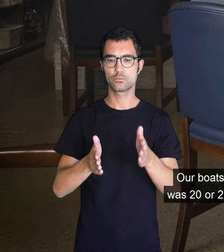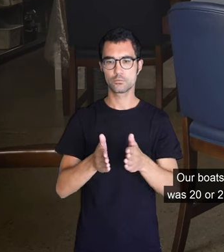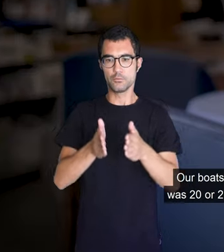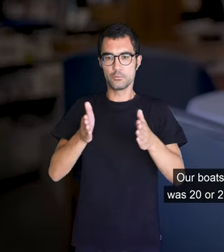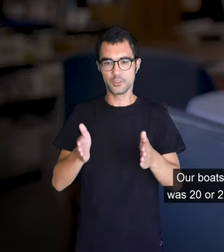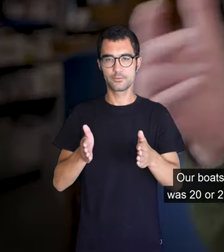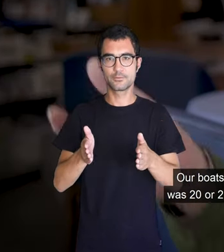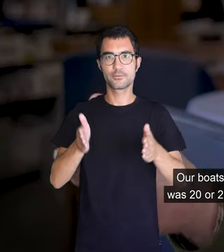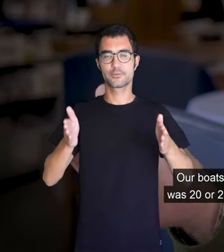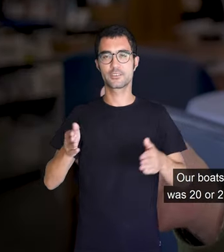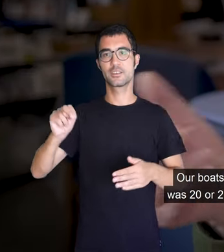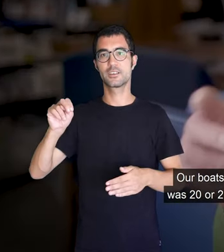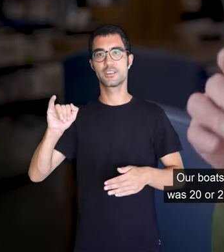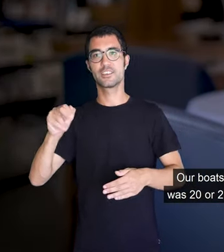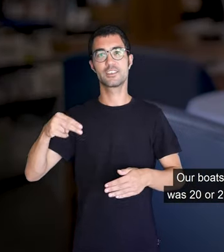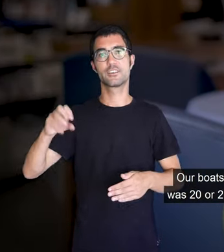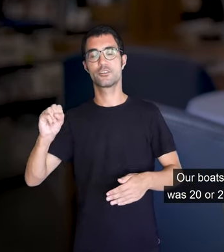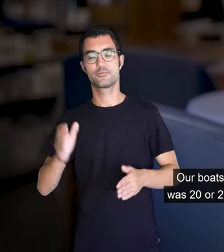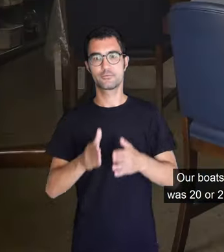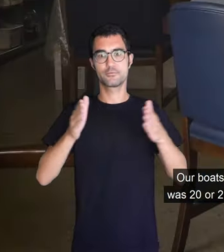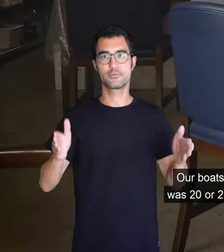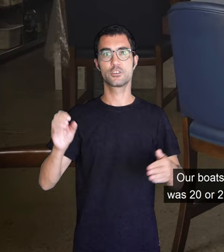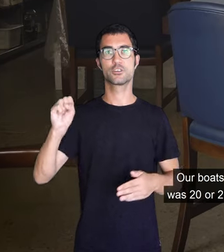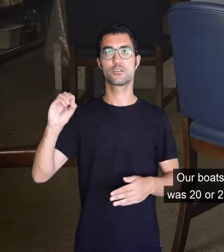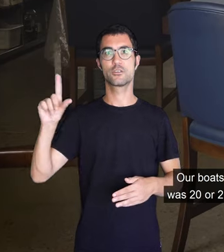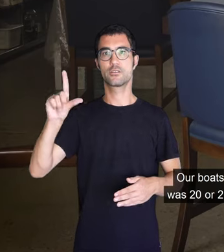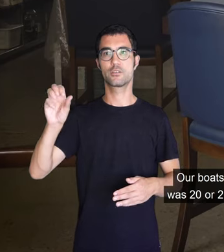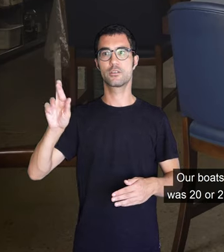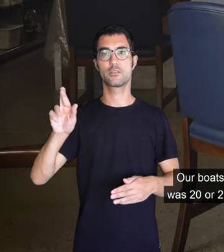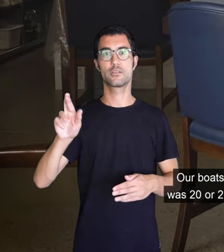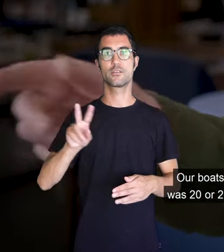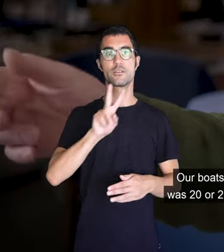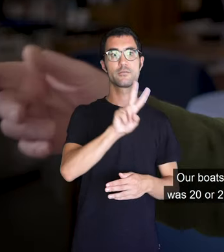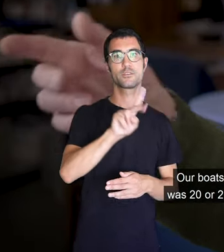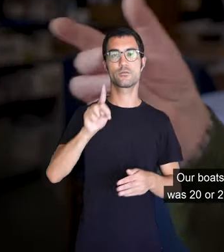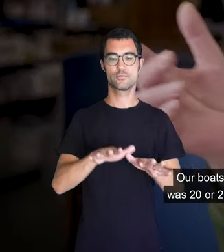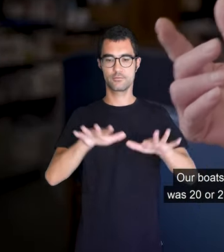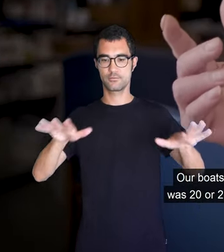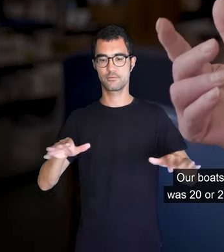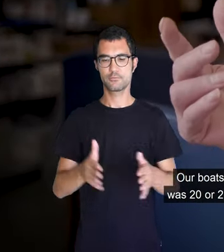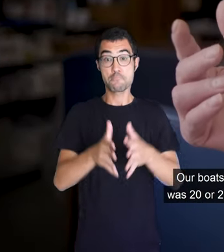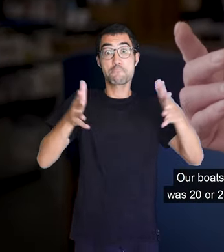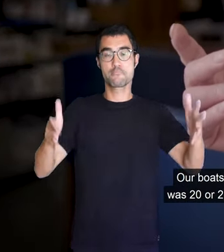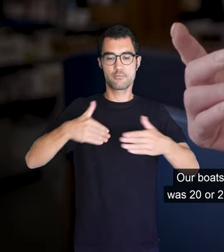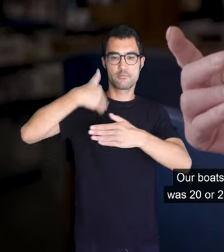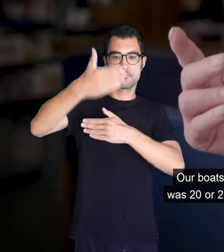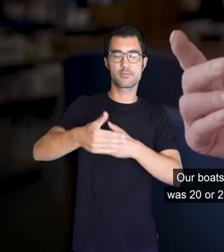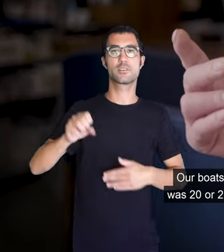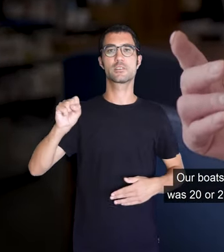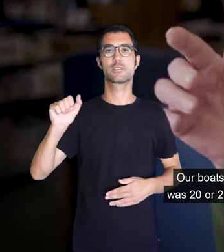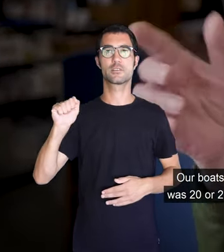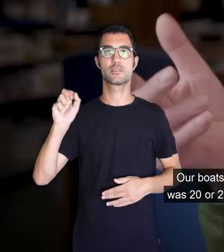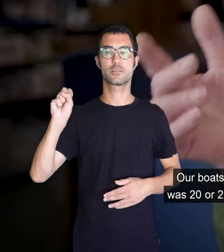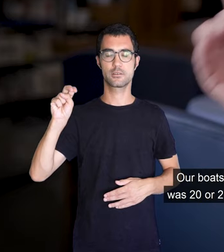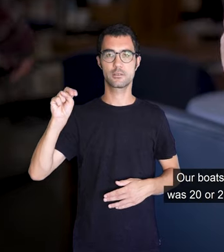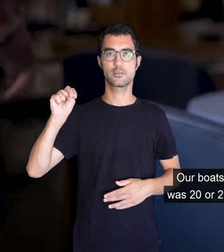més petits. Llavors va venir els Sóller, que ja tenien 20 anys o 21. El Sant Quintín, me pareix que en